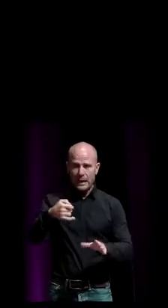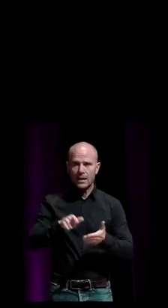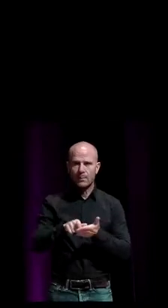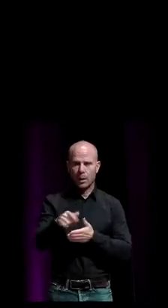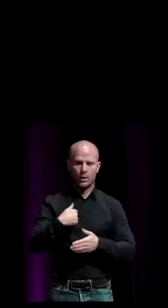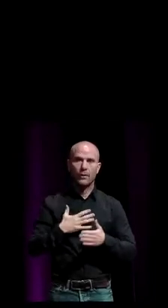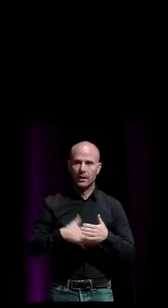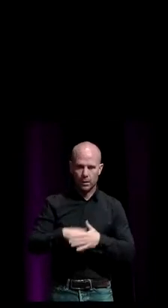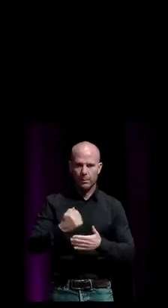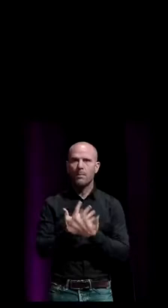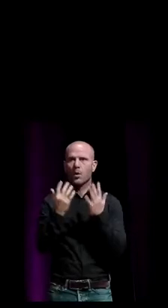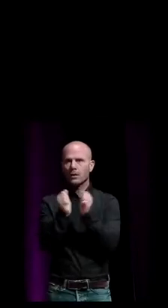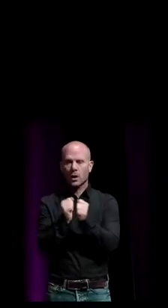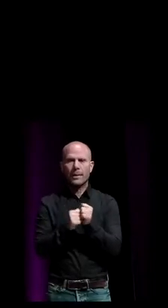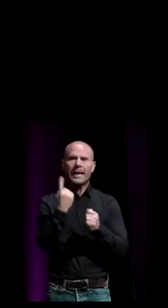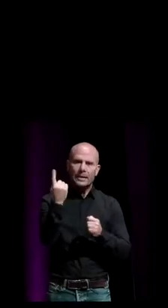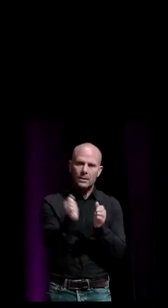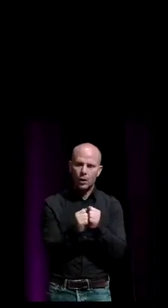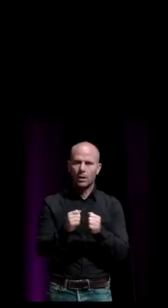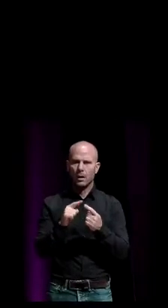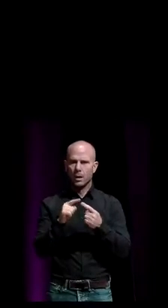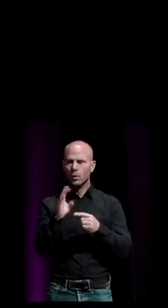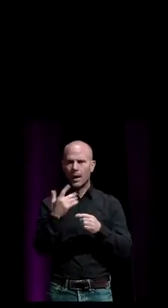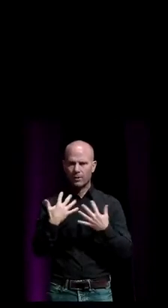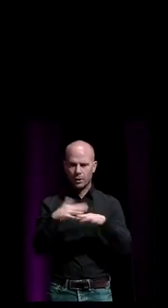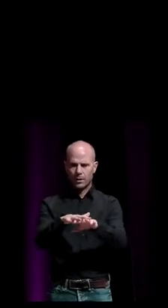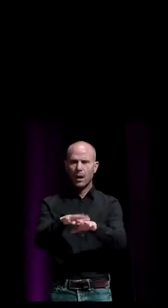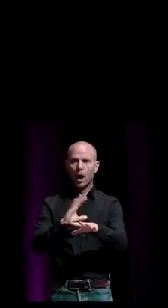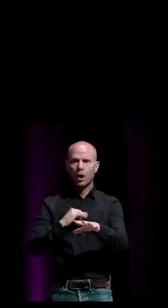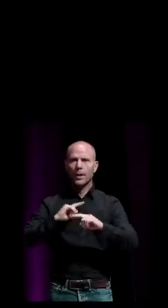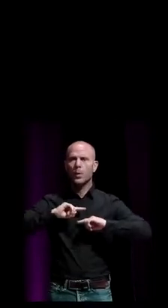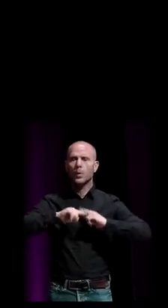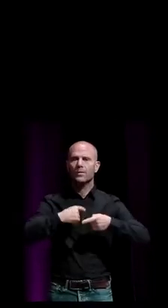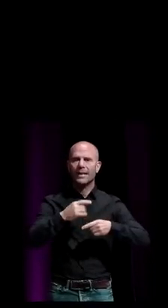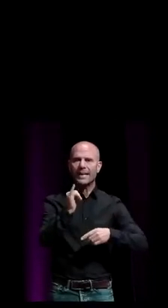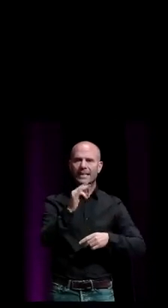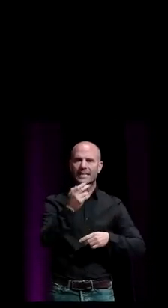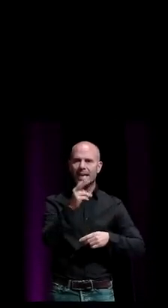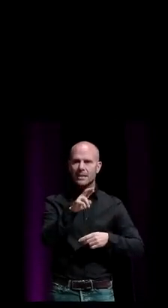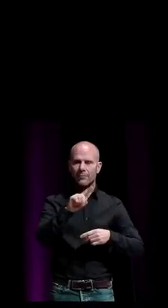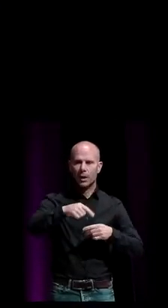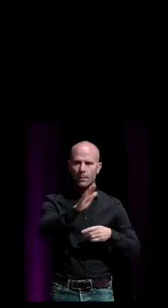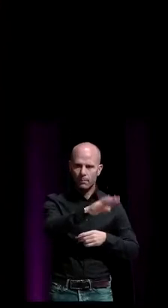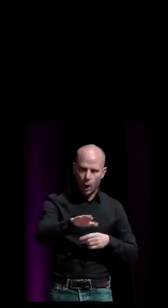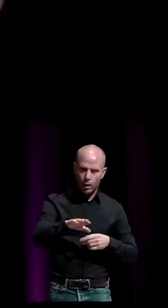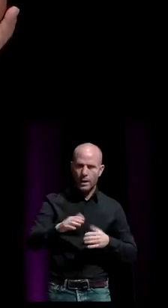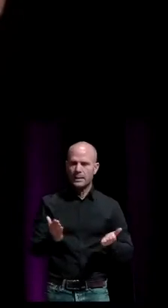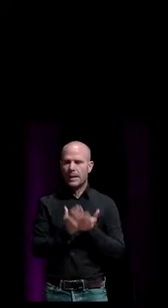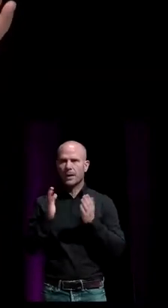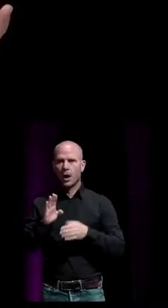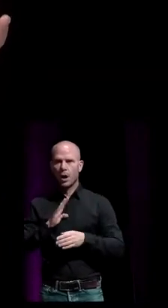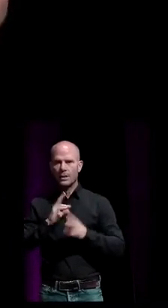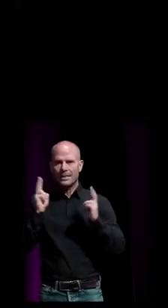jag skulle vilja lyfta upp, men det är en sak, det är att man har försökt att väva ihop nu, vi har det här utvecklingsindexet för barn och sen har vi samtidigt i